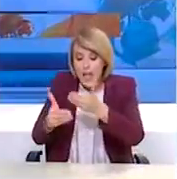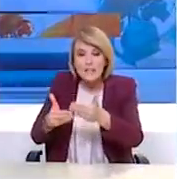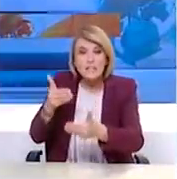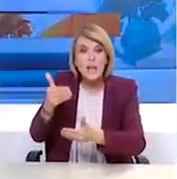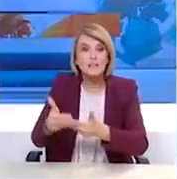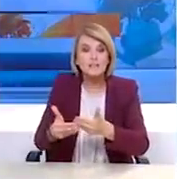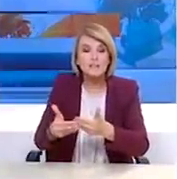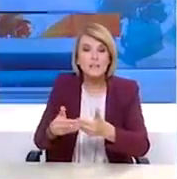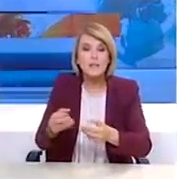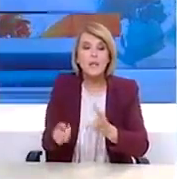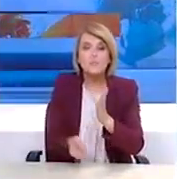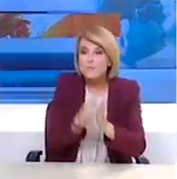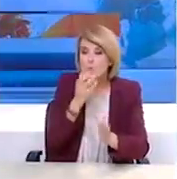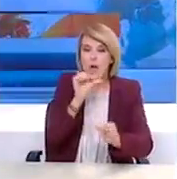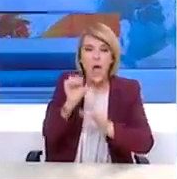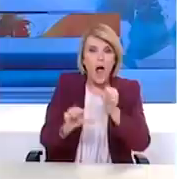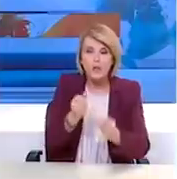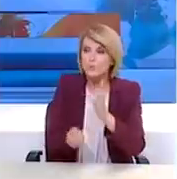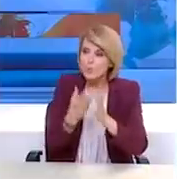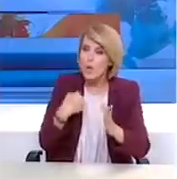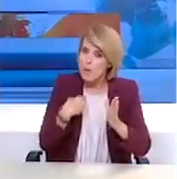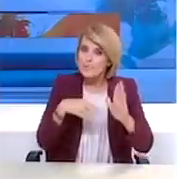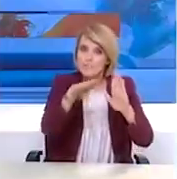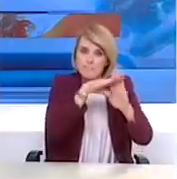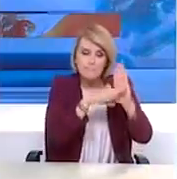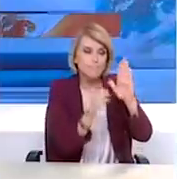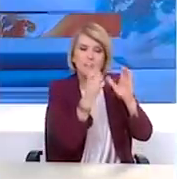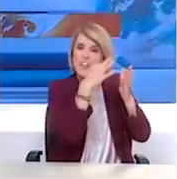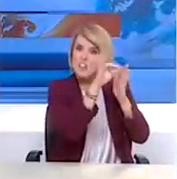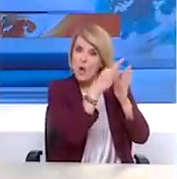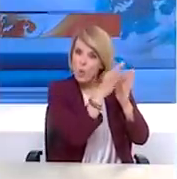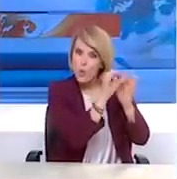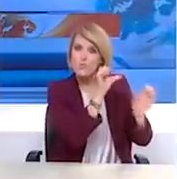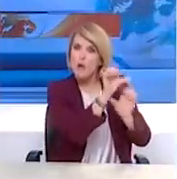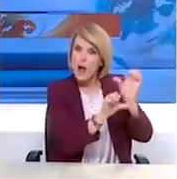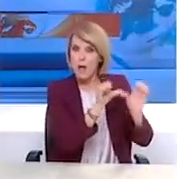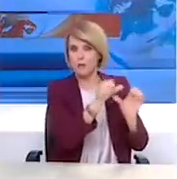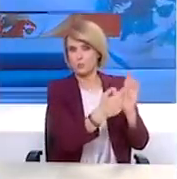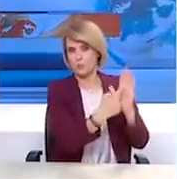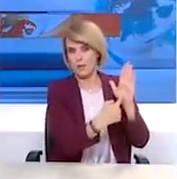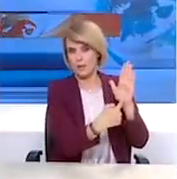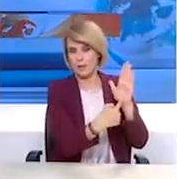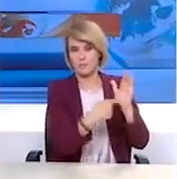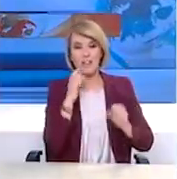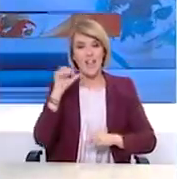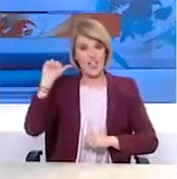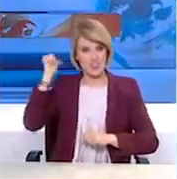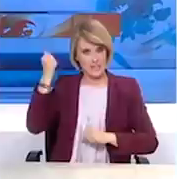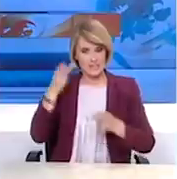έρχονται καινούργια δεδομένα στην επιφάνεια και σε γνώση μας. Χθες η Επιτροπή αυτή